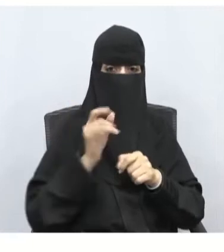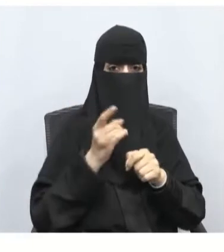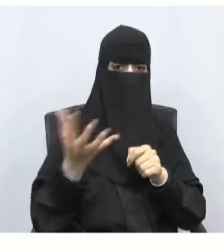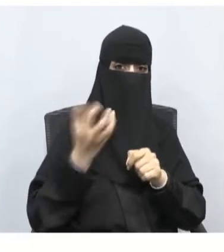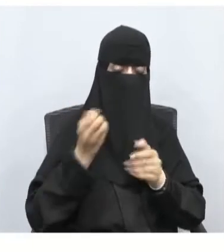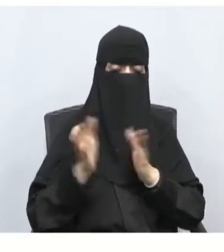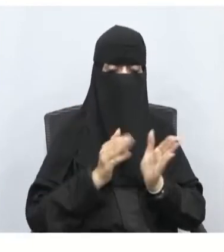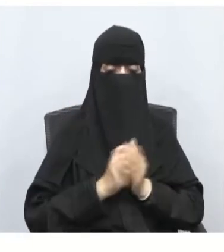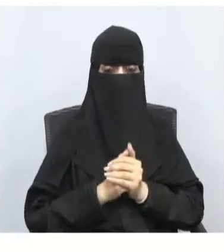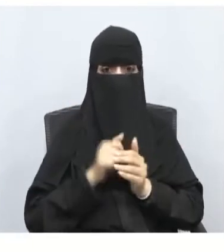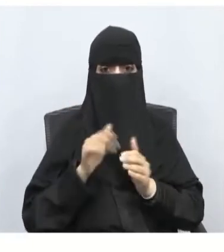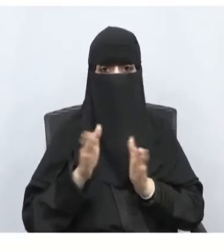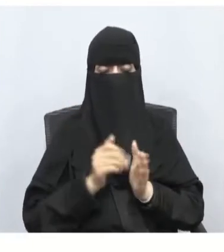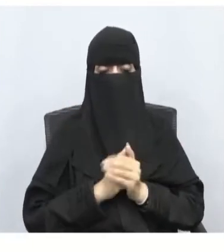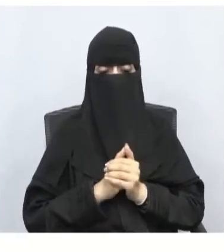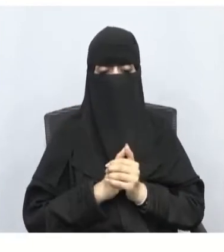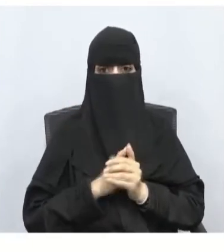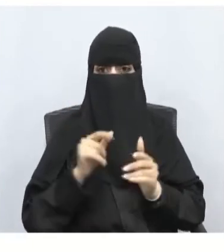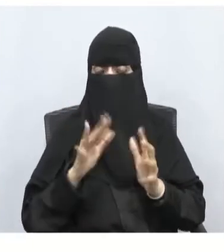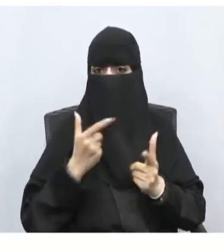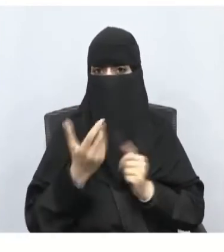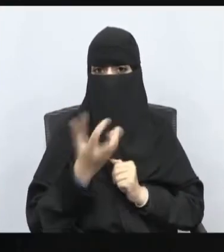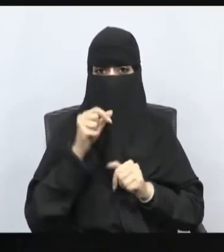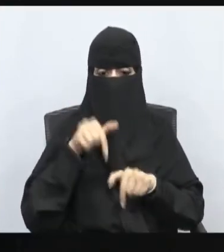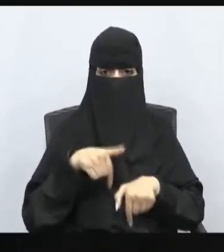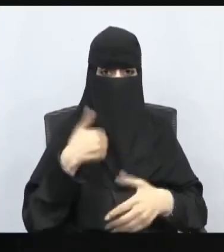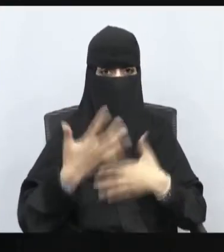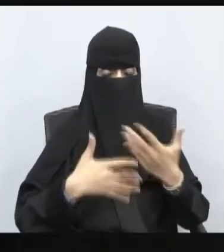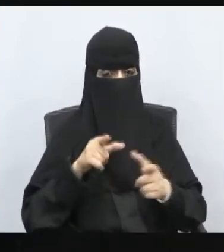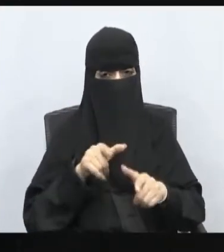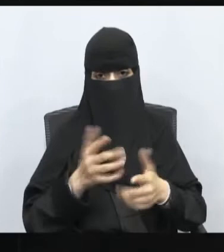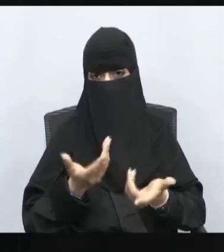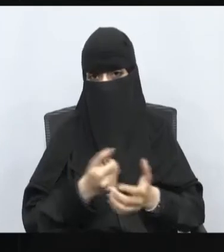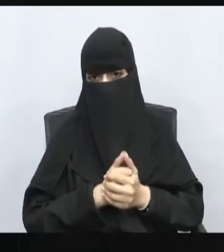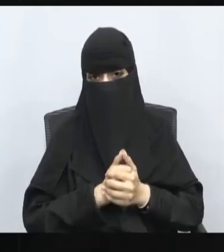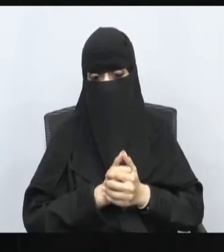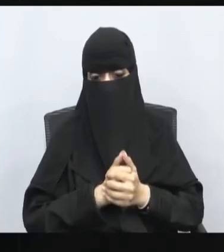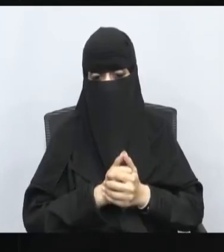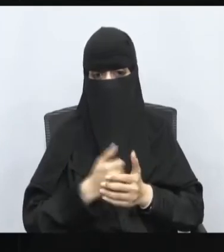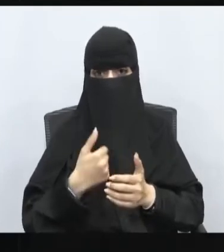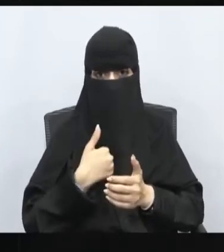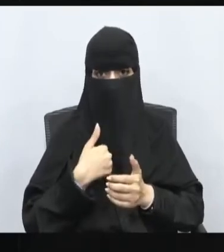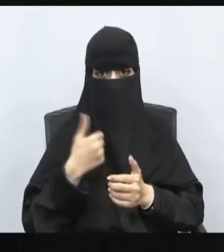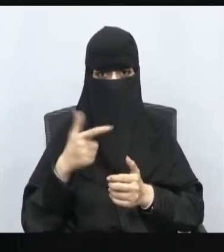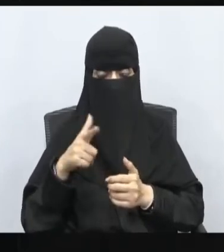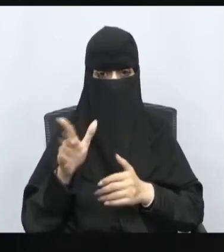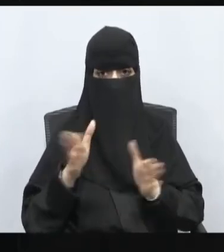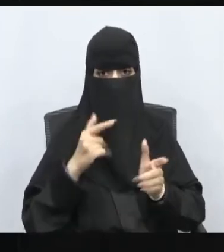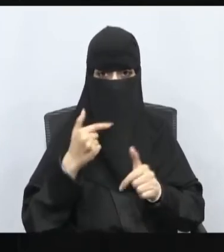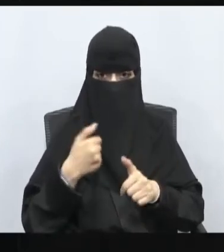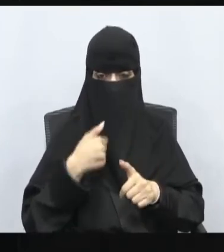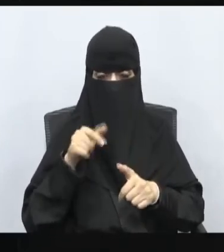من المصدر. من كان المصدر في هذه التجربة؟ نعم أنا، أحسنتم،